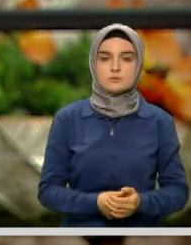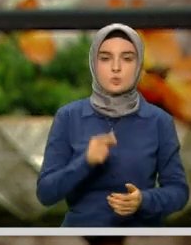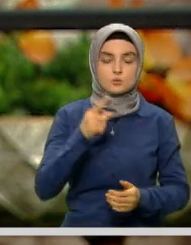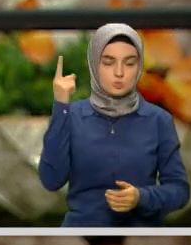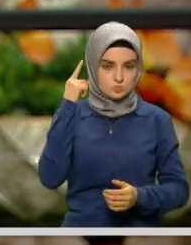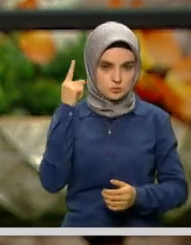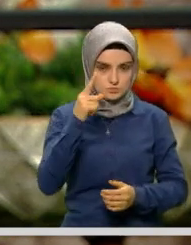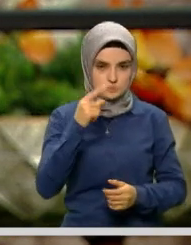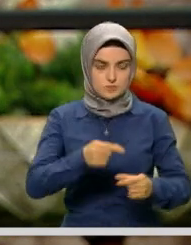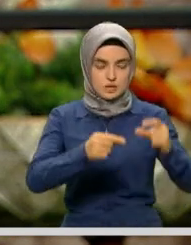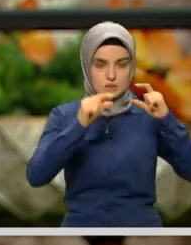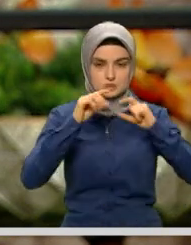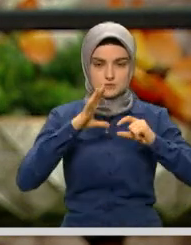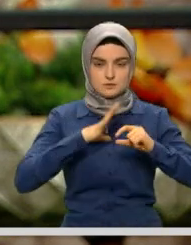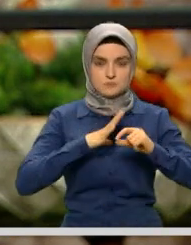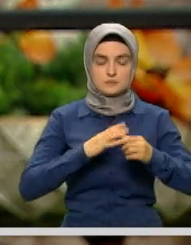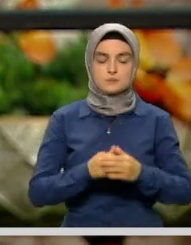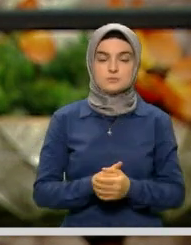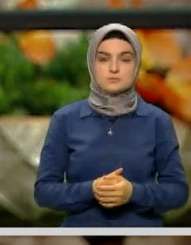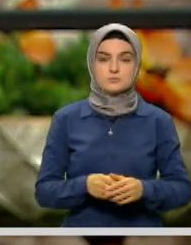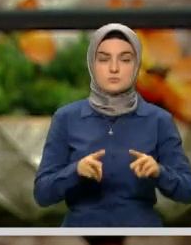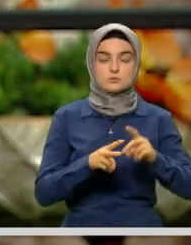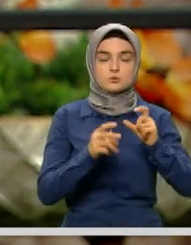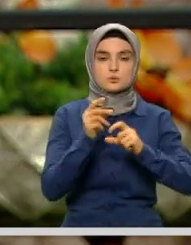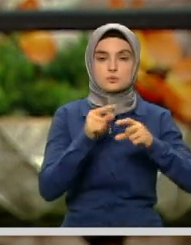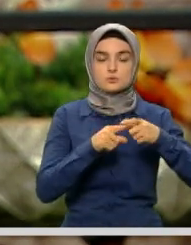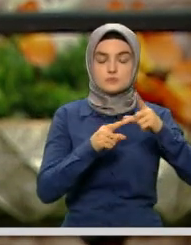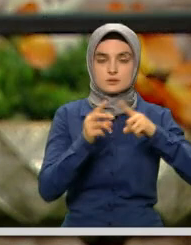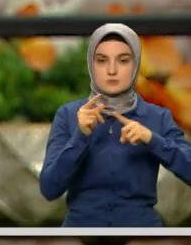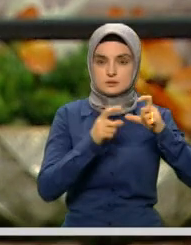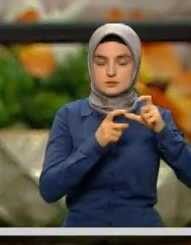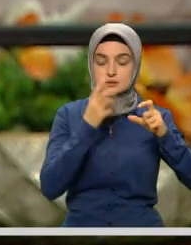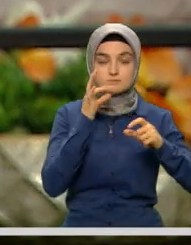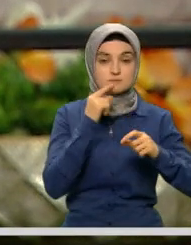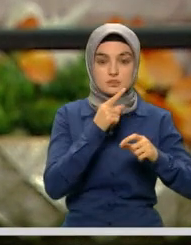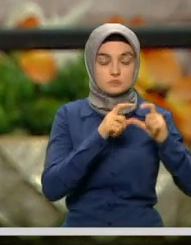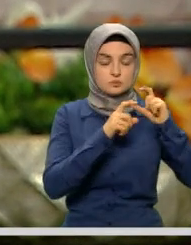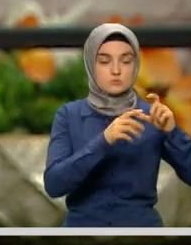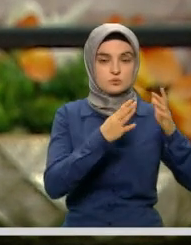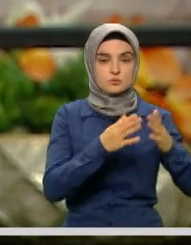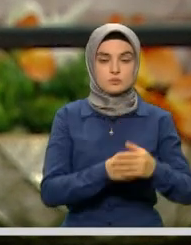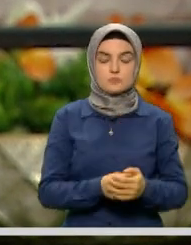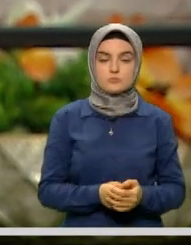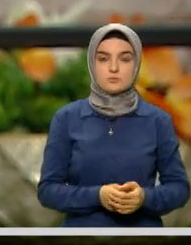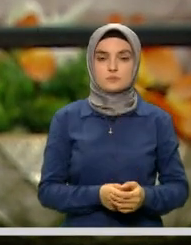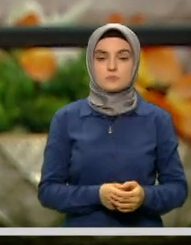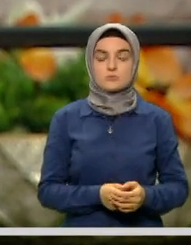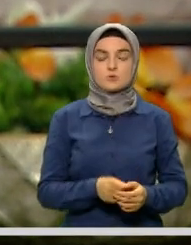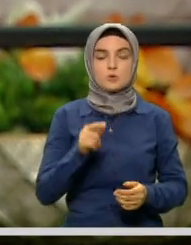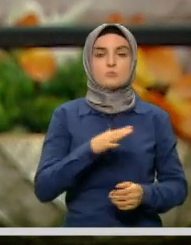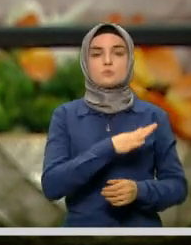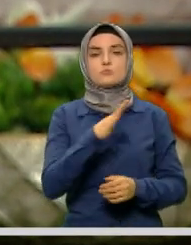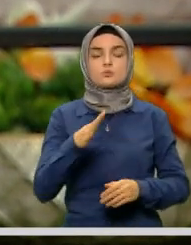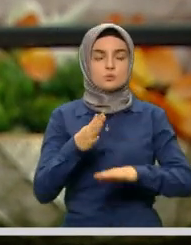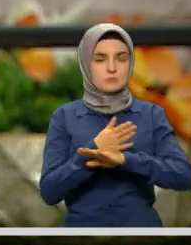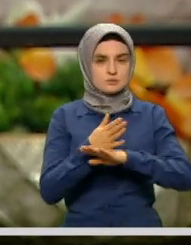hadistir. Müflis hadisi denir. Müflis kimdir diye sorar ashabına. Herkes derler ki ya Resulallah, müflis bütün malını mülkünü